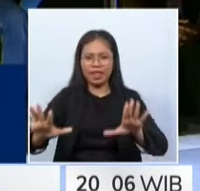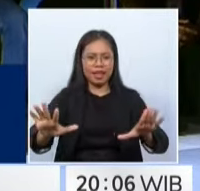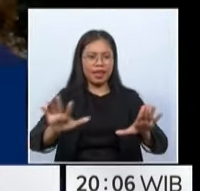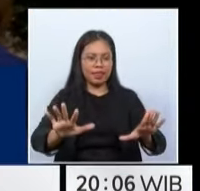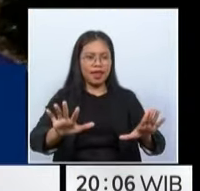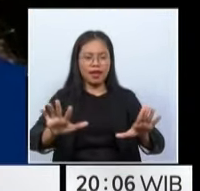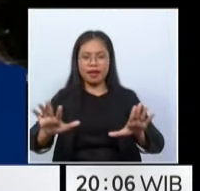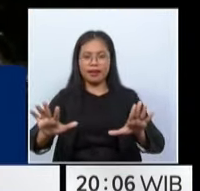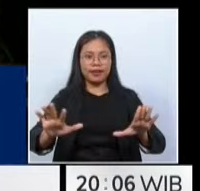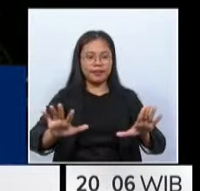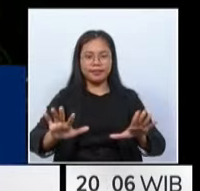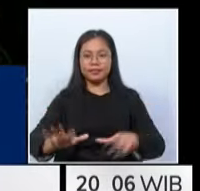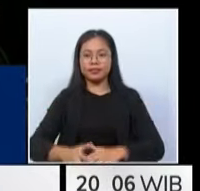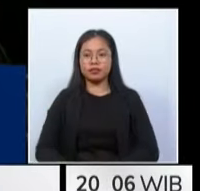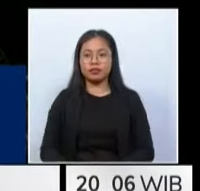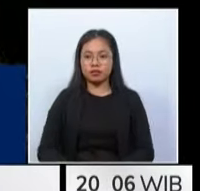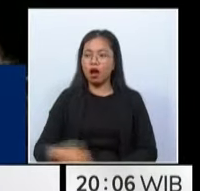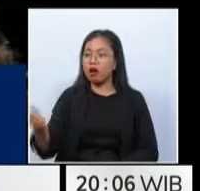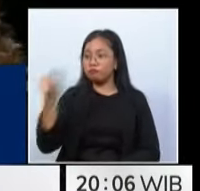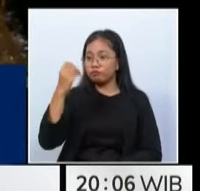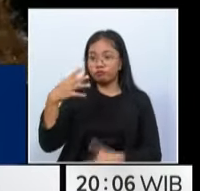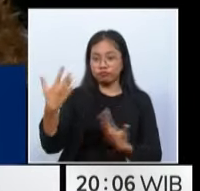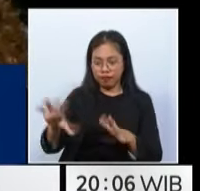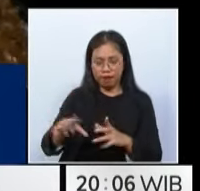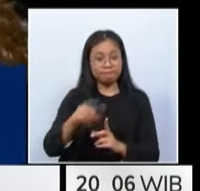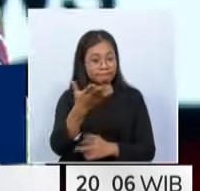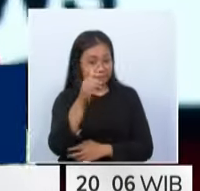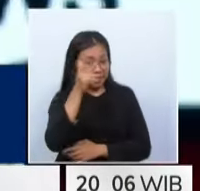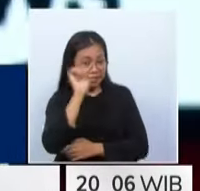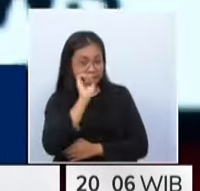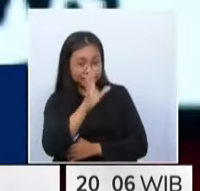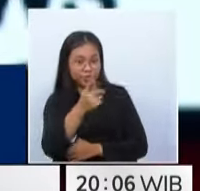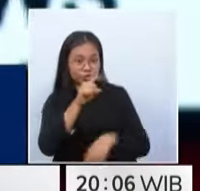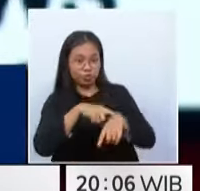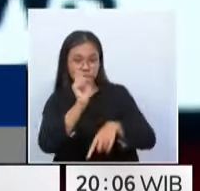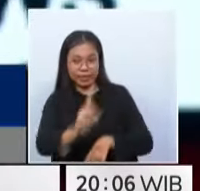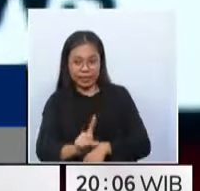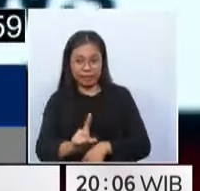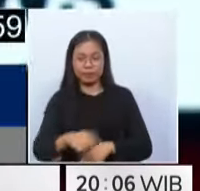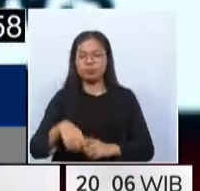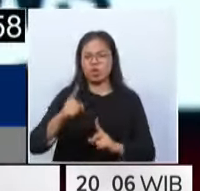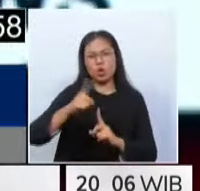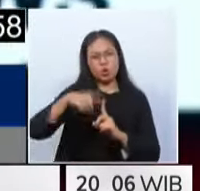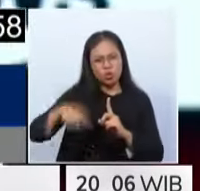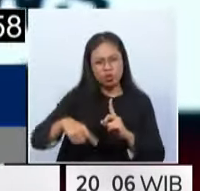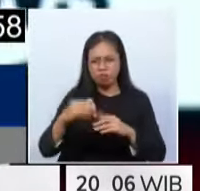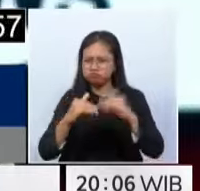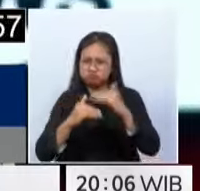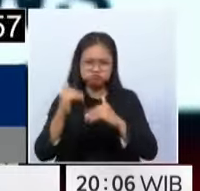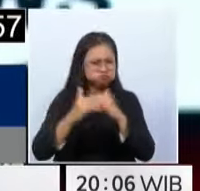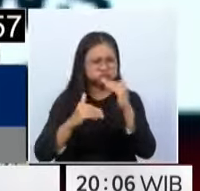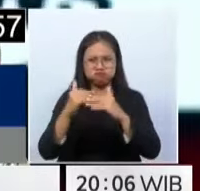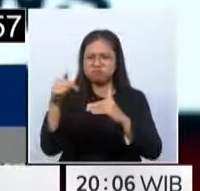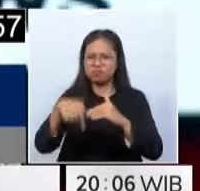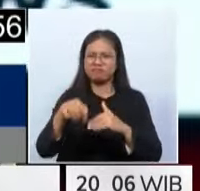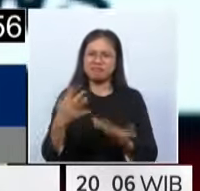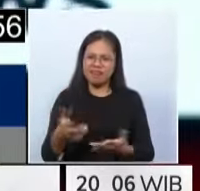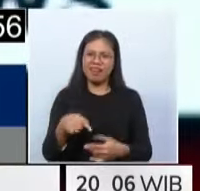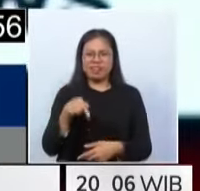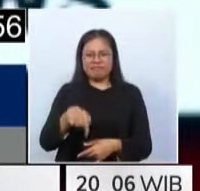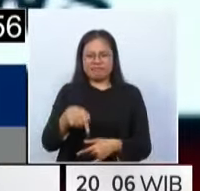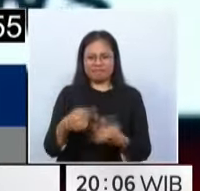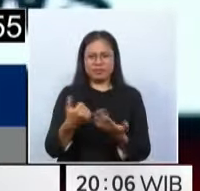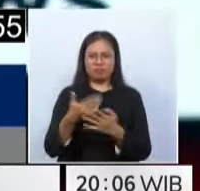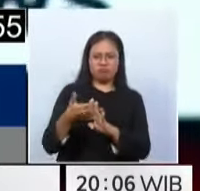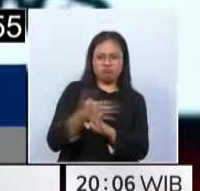capres tadi waktu anda 1 menit dimulai ketika berbicara silakan ketika overlap kelembagaan ditanyakan kepada saya maka saya sudah pelajari